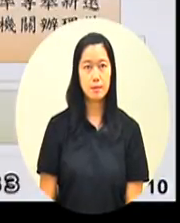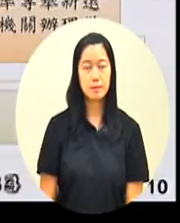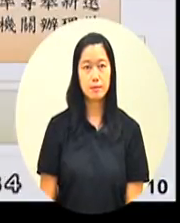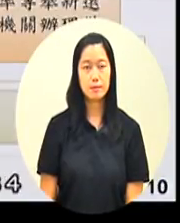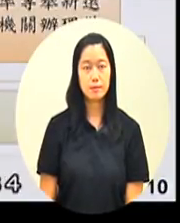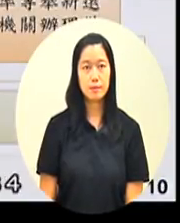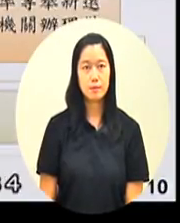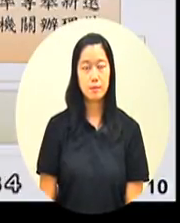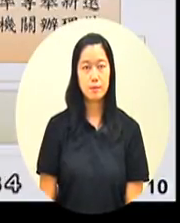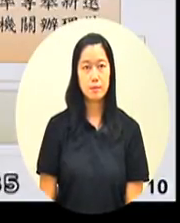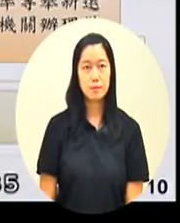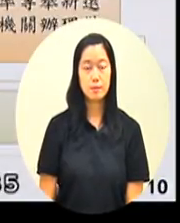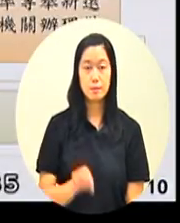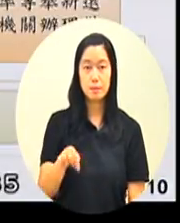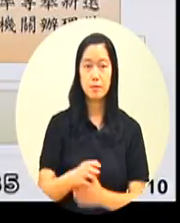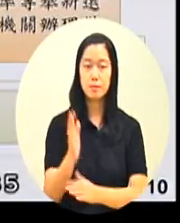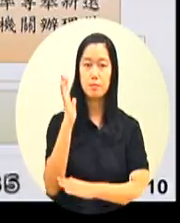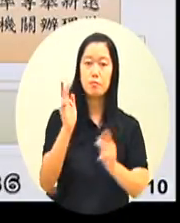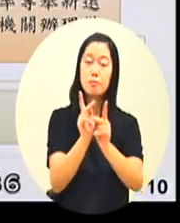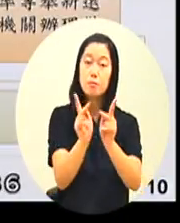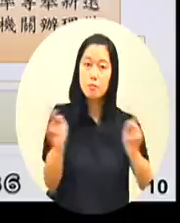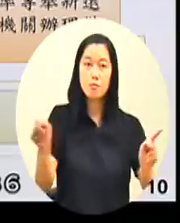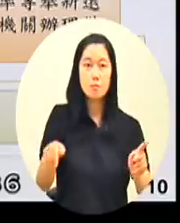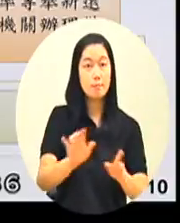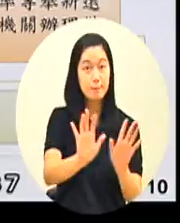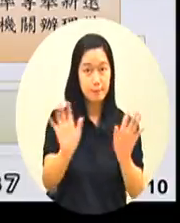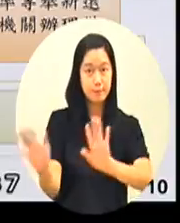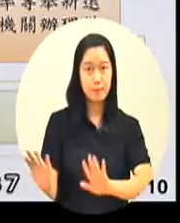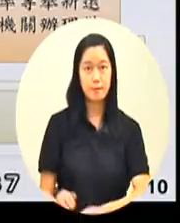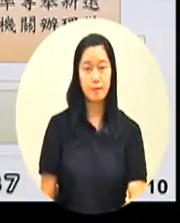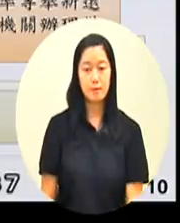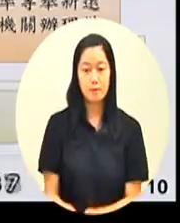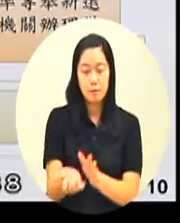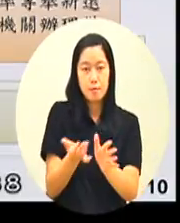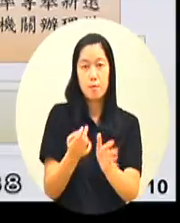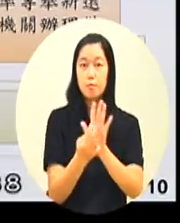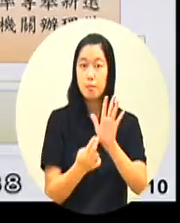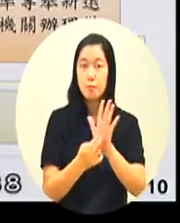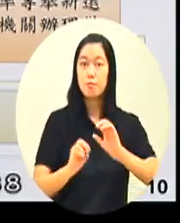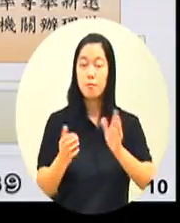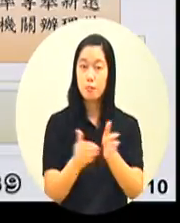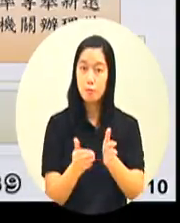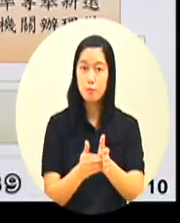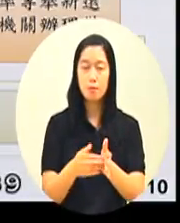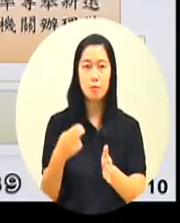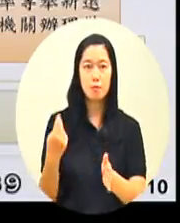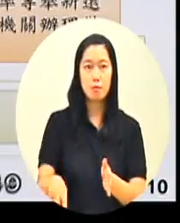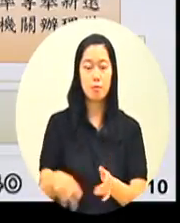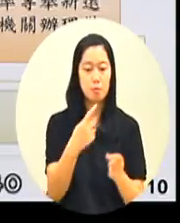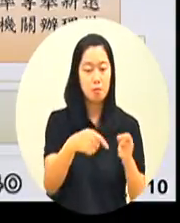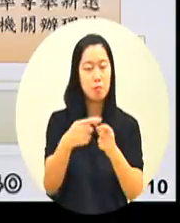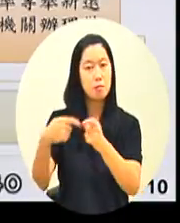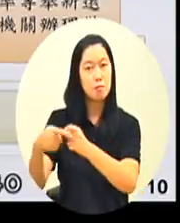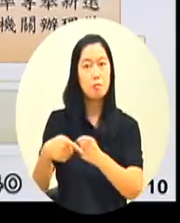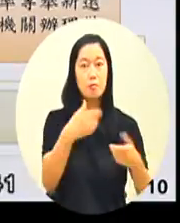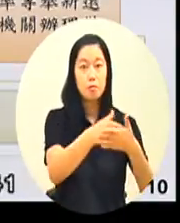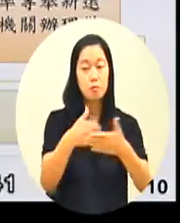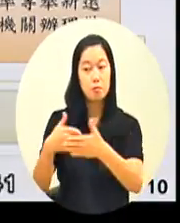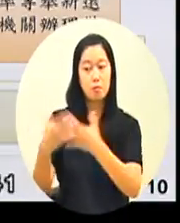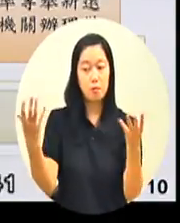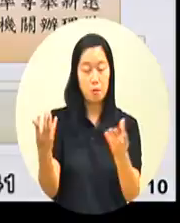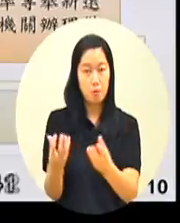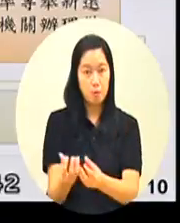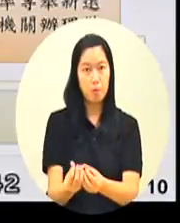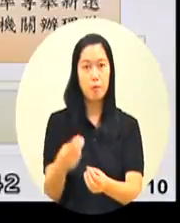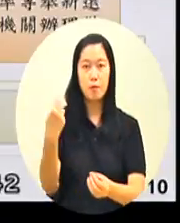好，在债务的方面，我们除了刚刚讲的，我们逐年把债务减低下来，我们也